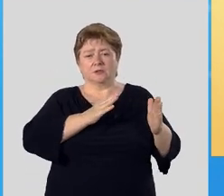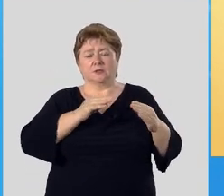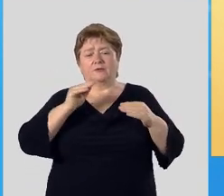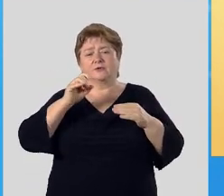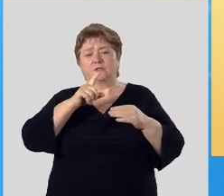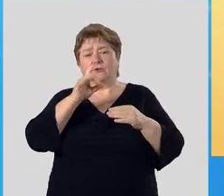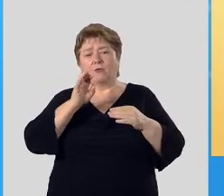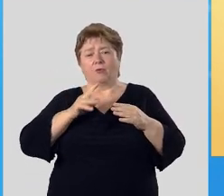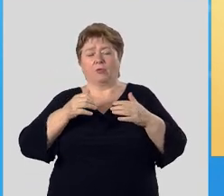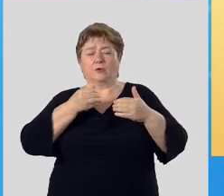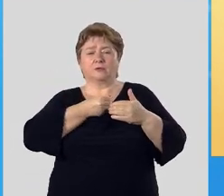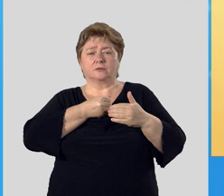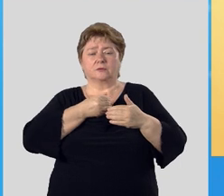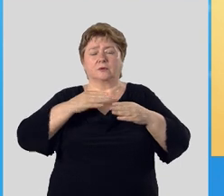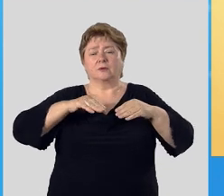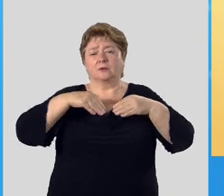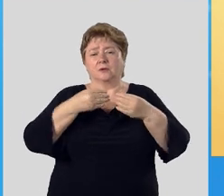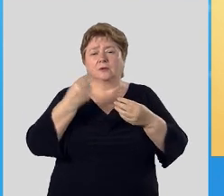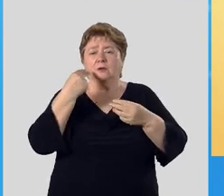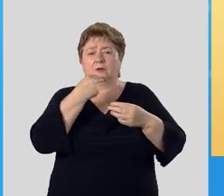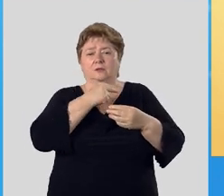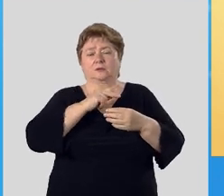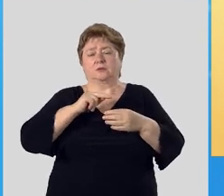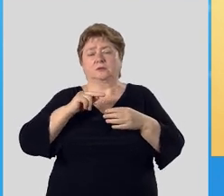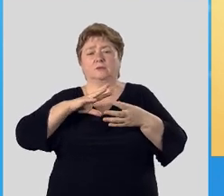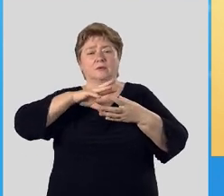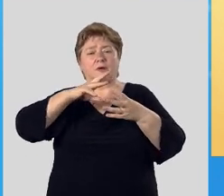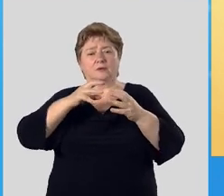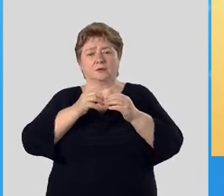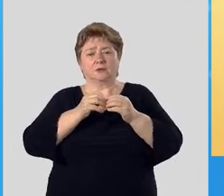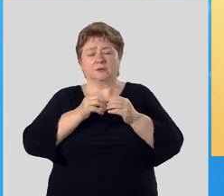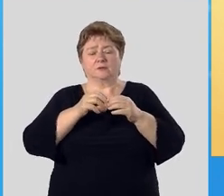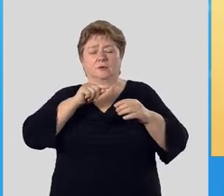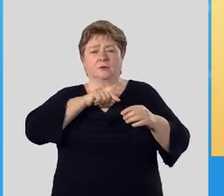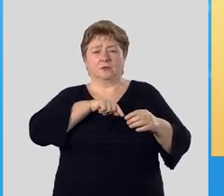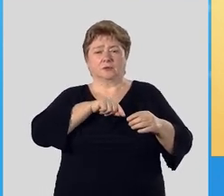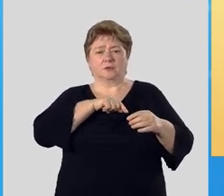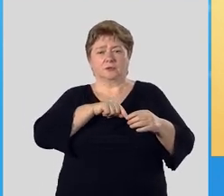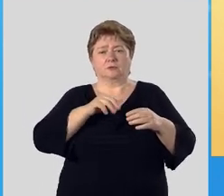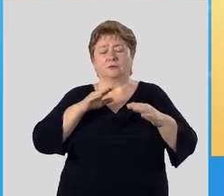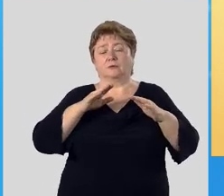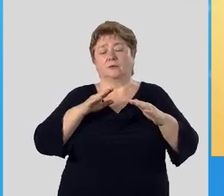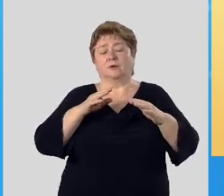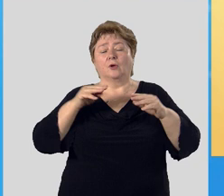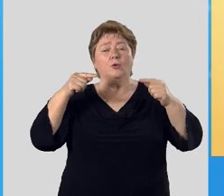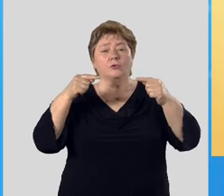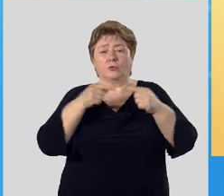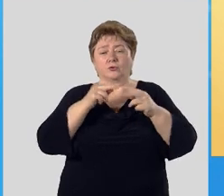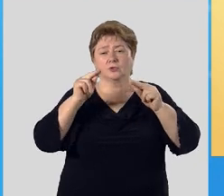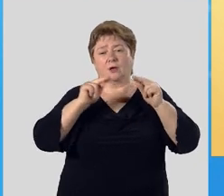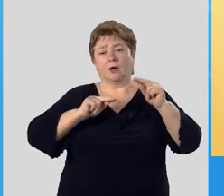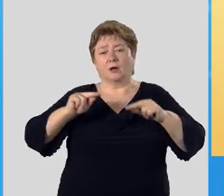физиолог стремится дать им качественную и количественную характеристику то есть точно